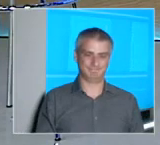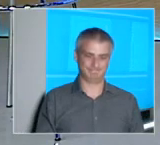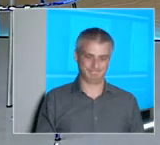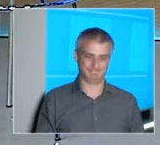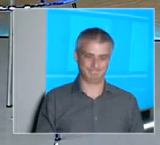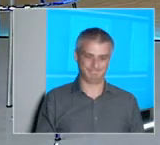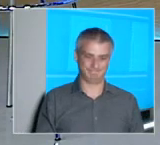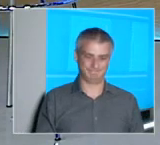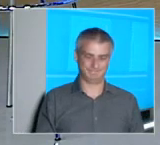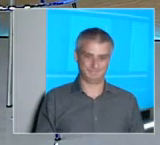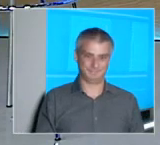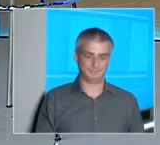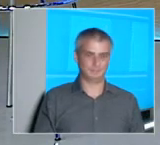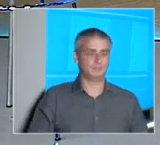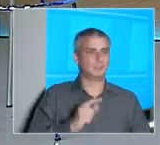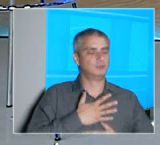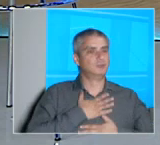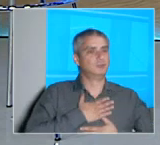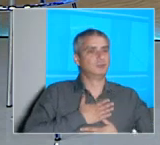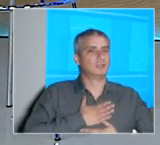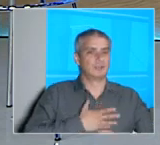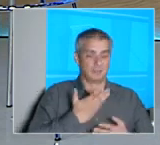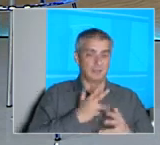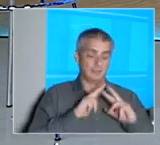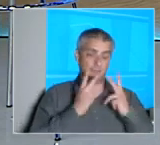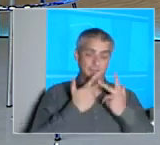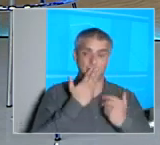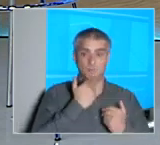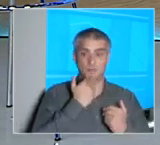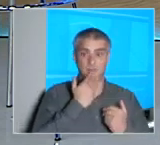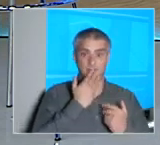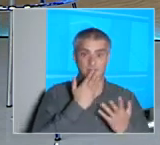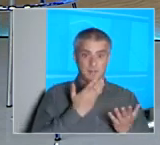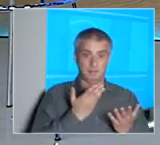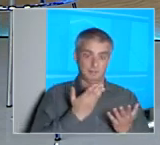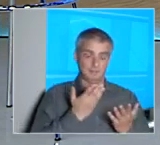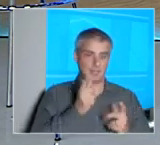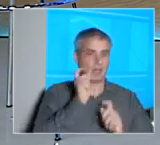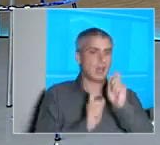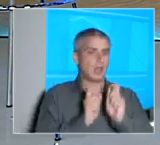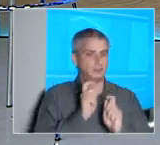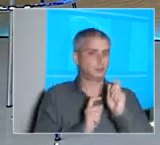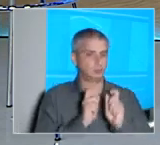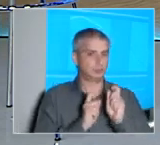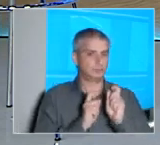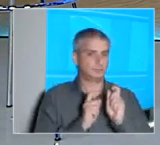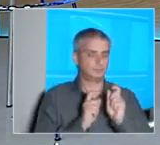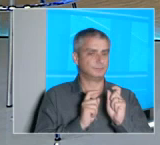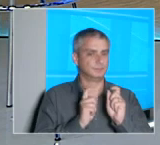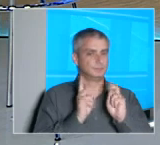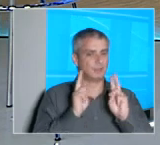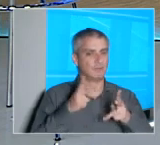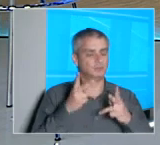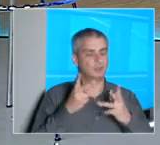היי, תשמעי, יש כמיהה בציבור הישראלי לאנשים שאפשר